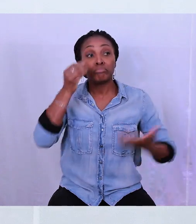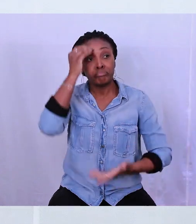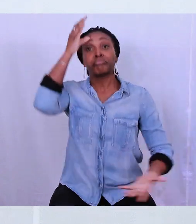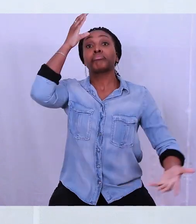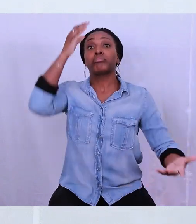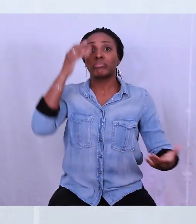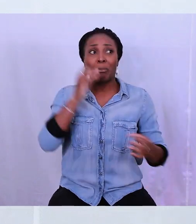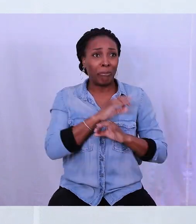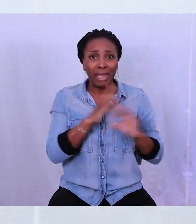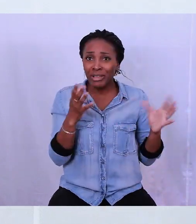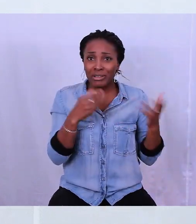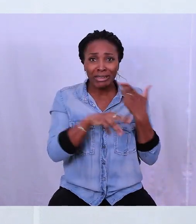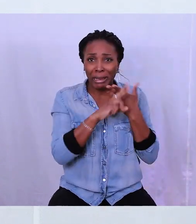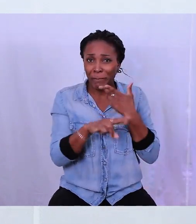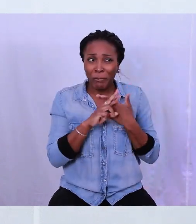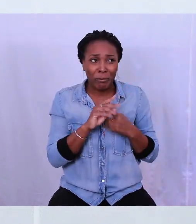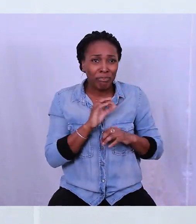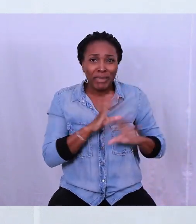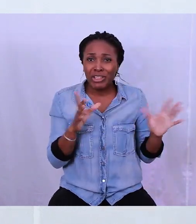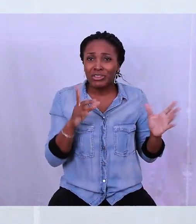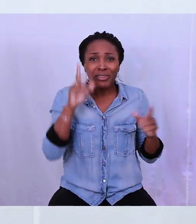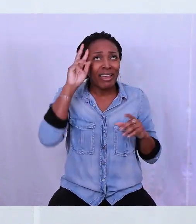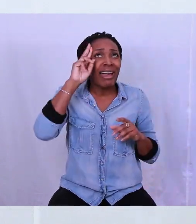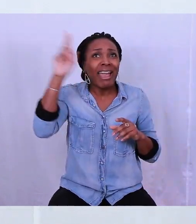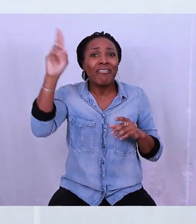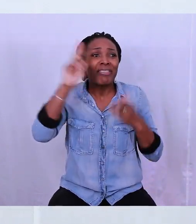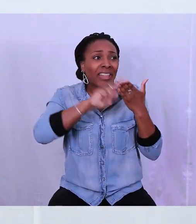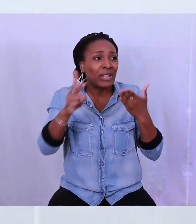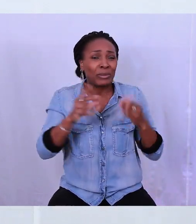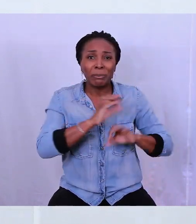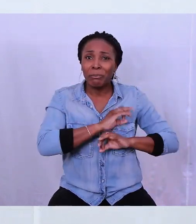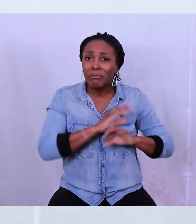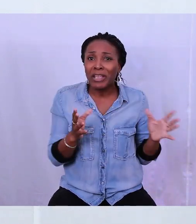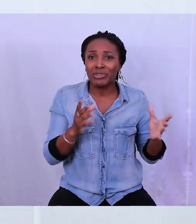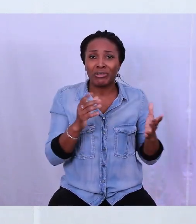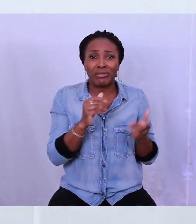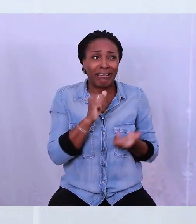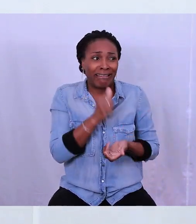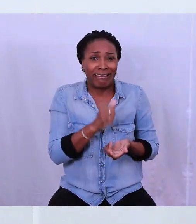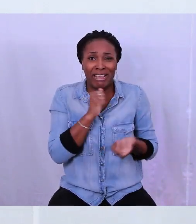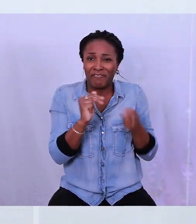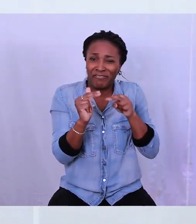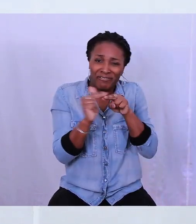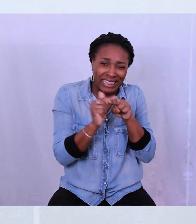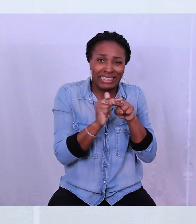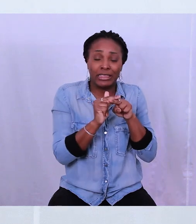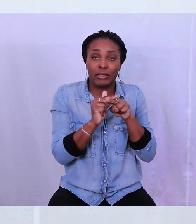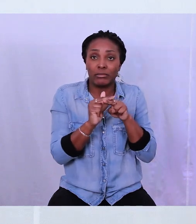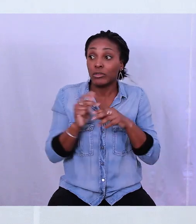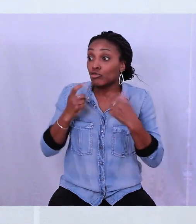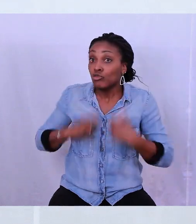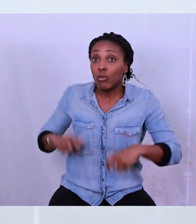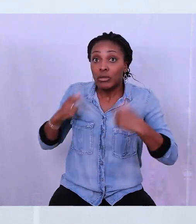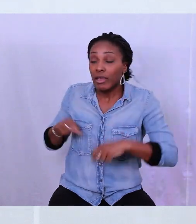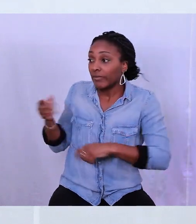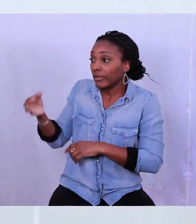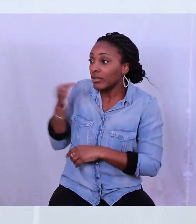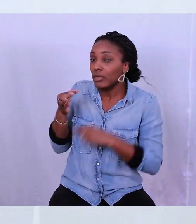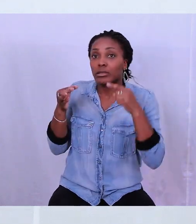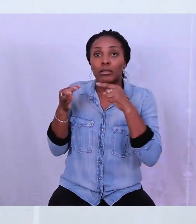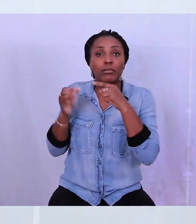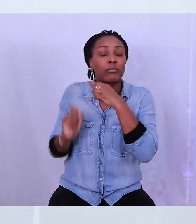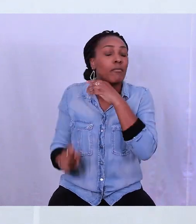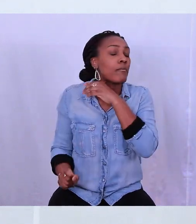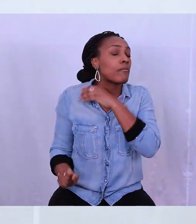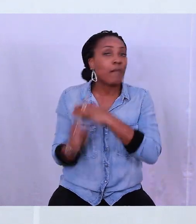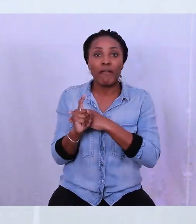l'époque. Personne ne pouvait ni interpréter les rêves, ni donner une directive aussi claire que ce qui était dans la bouche de Joseph, alors que